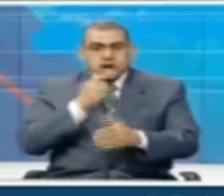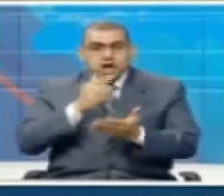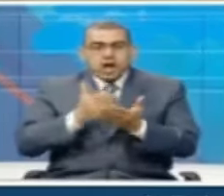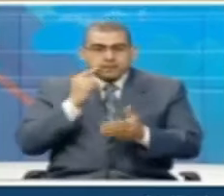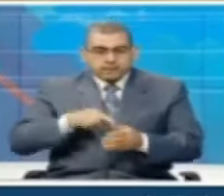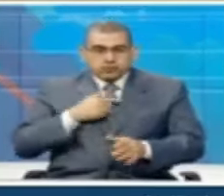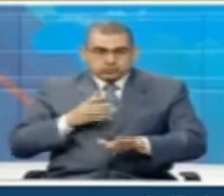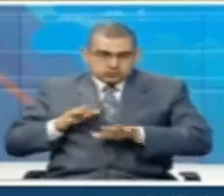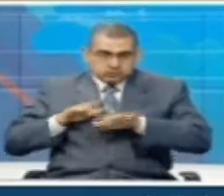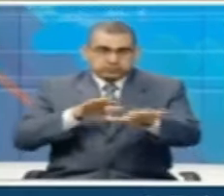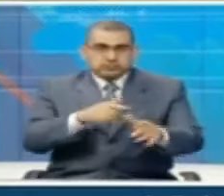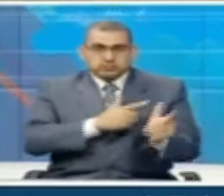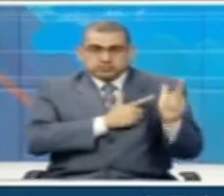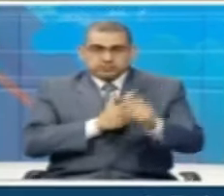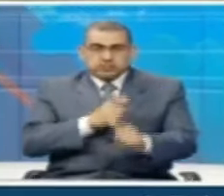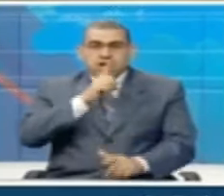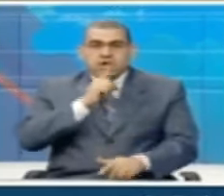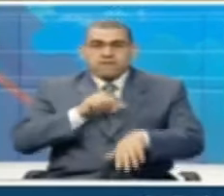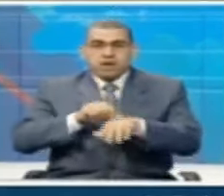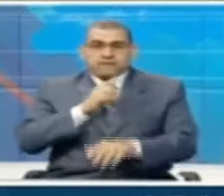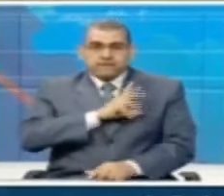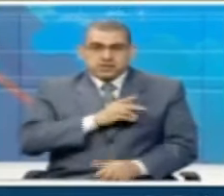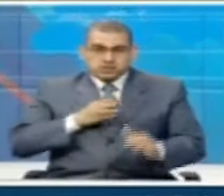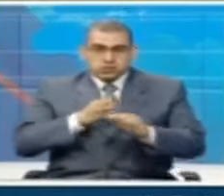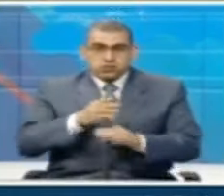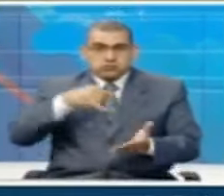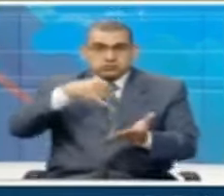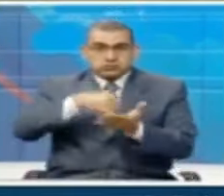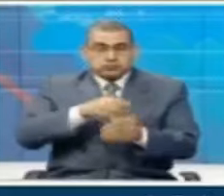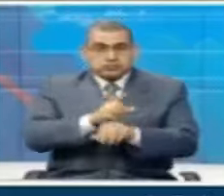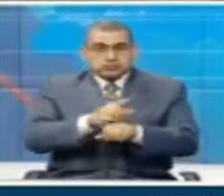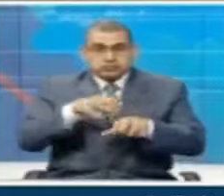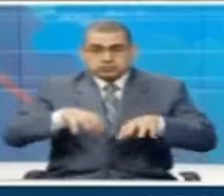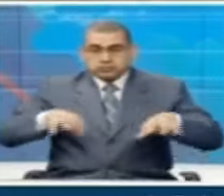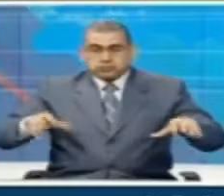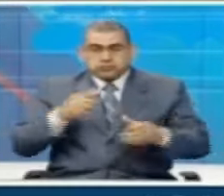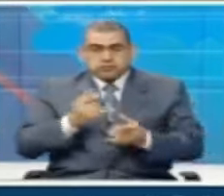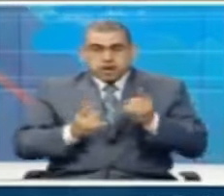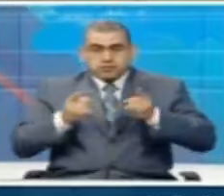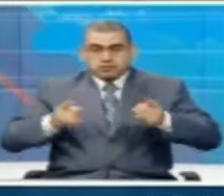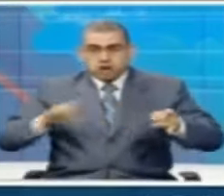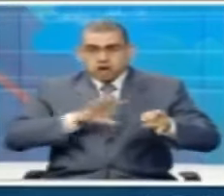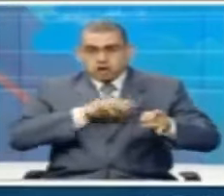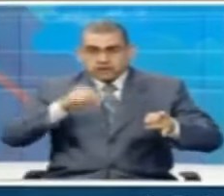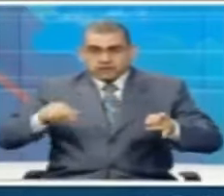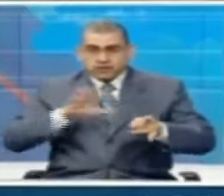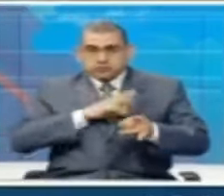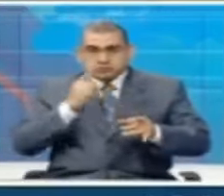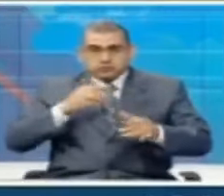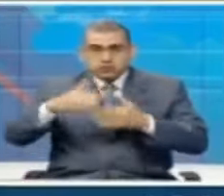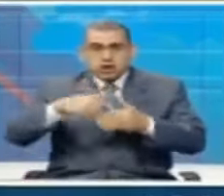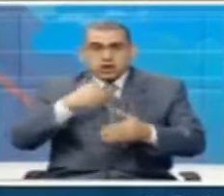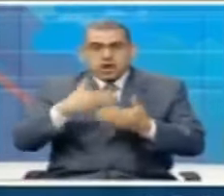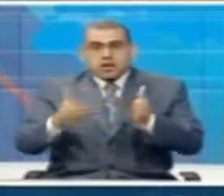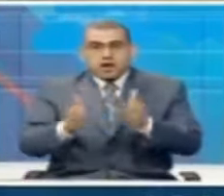الاستعداد للاجتياح البري لمدينة رفح الفلسطينية. وتمركزت الدبابات وناقلات الجندي بالقرب من معبر كرم أبو